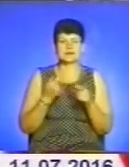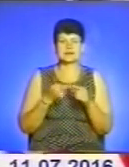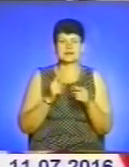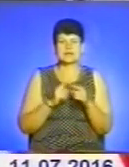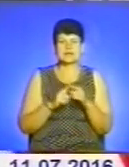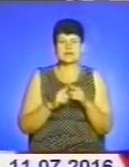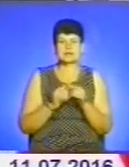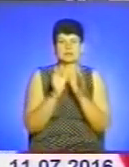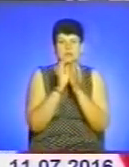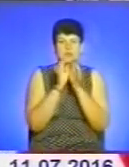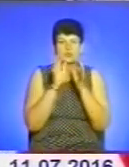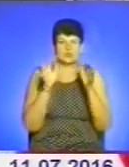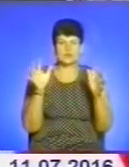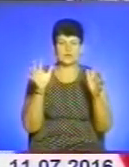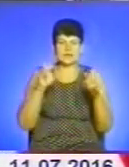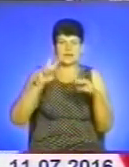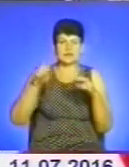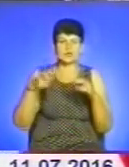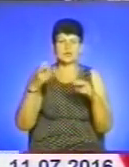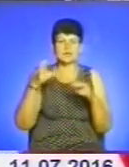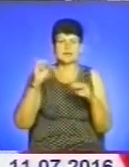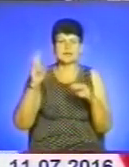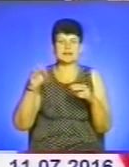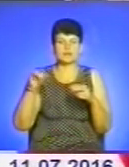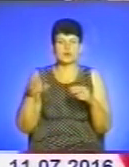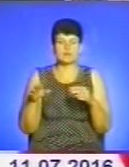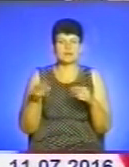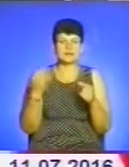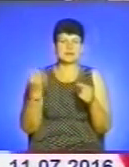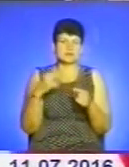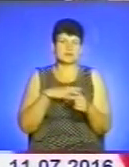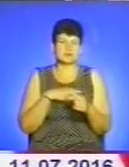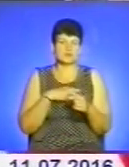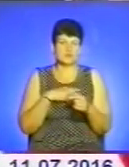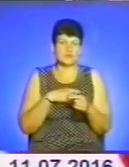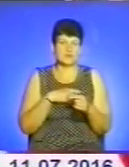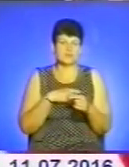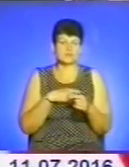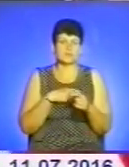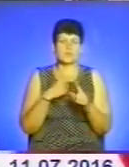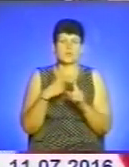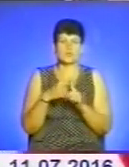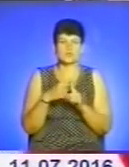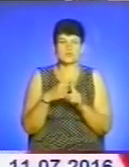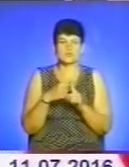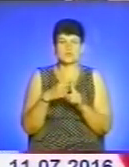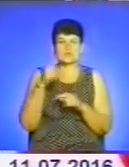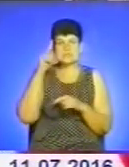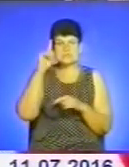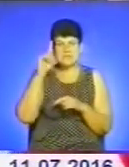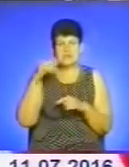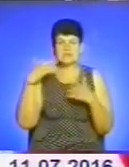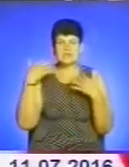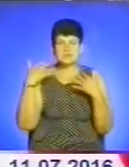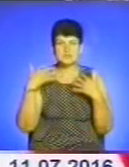скеледром, який ми цього року привезли, така цікава, класна призова для учасників атракція, плюс знаний вже на фестивалі